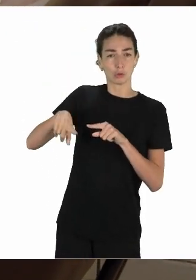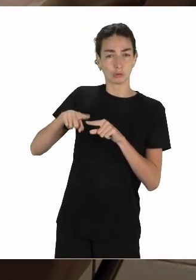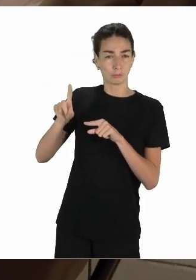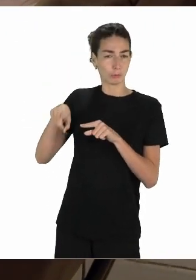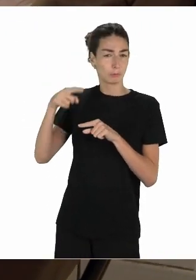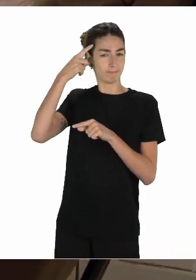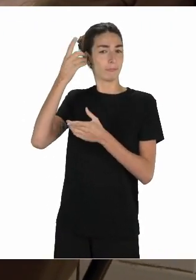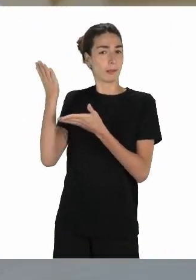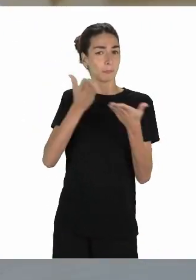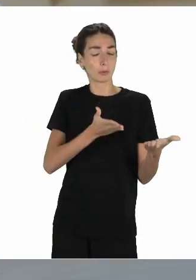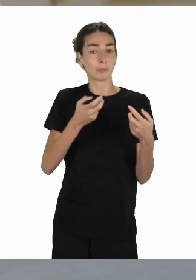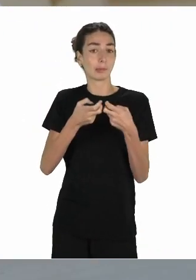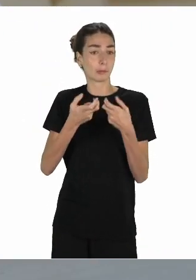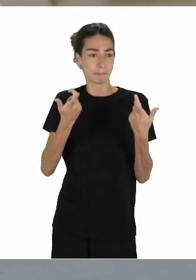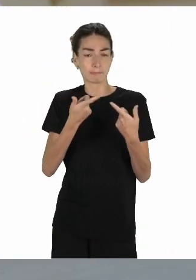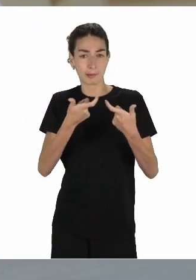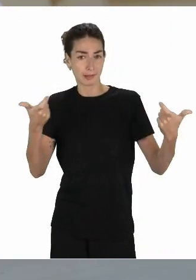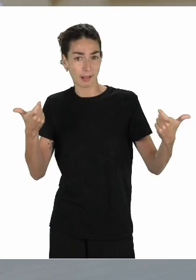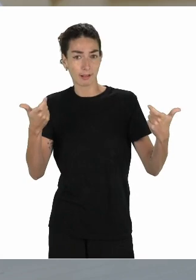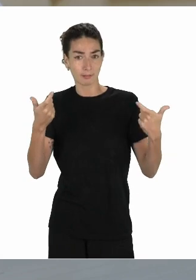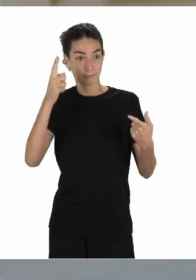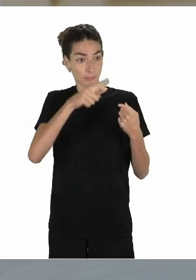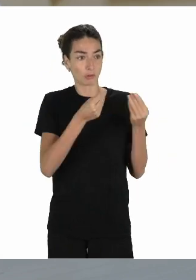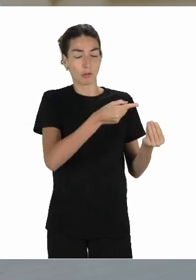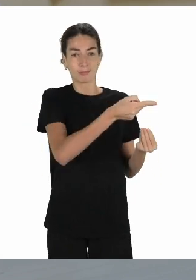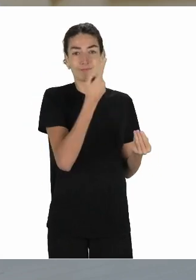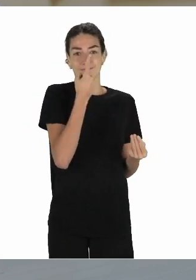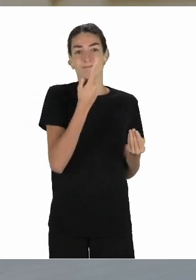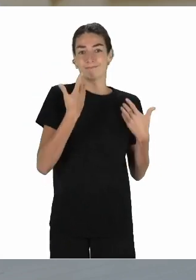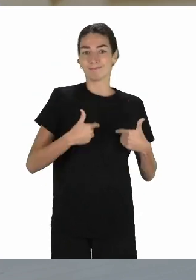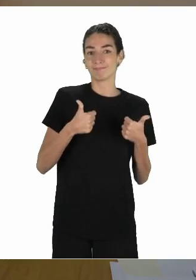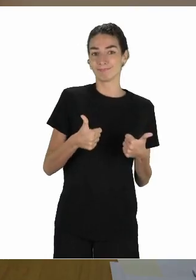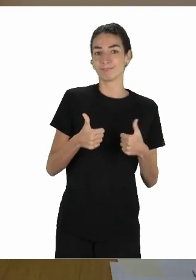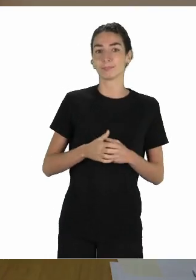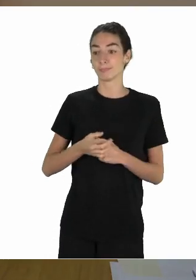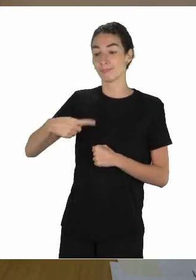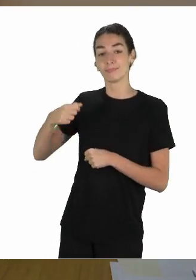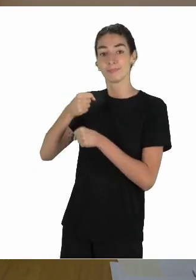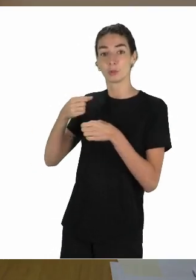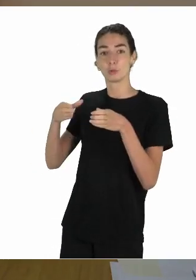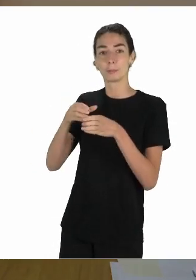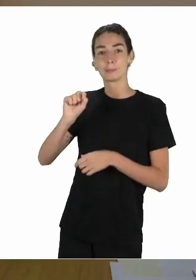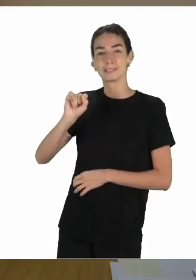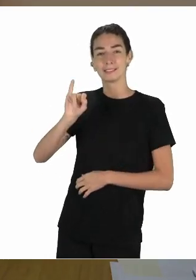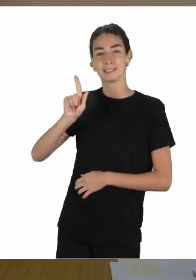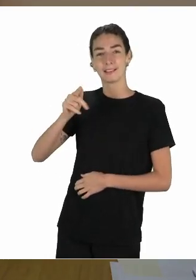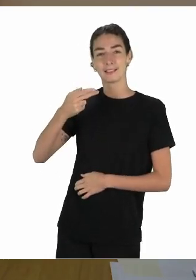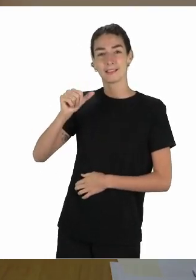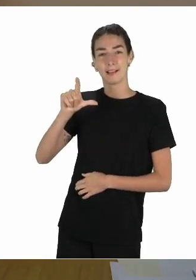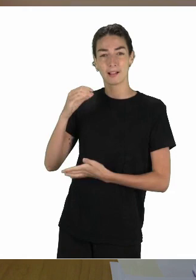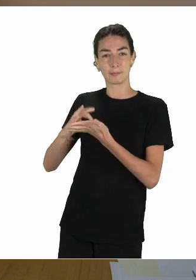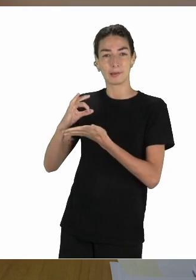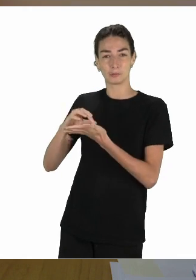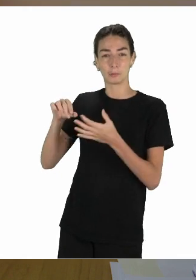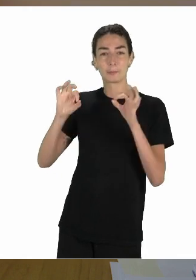à apporter, éventuellement question matérielle, pour le bien-être du bénéficiaire. Ils ont un groupe un petit peu comme, donc ça s'appelle